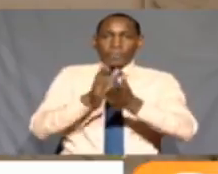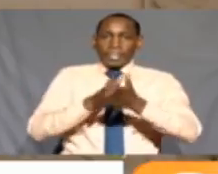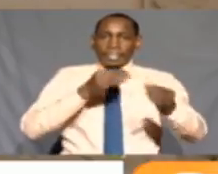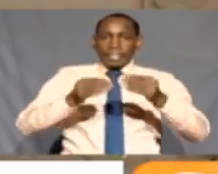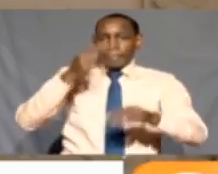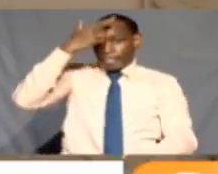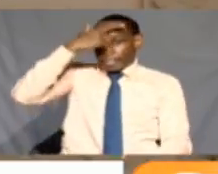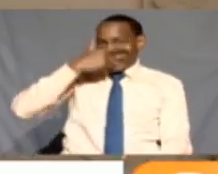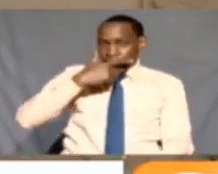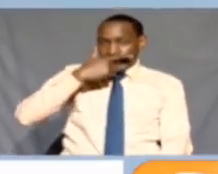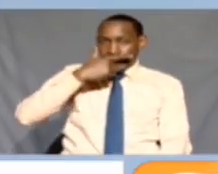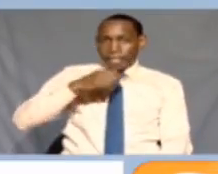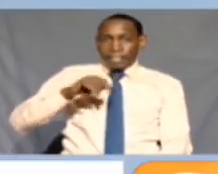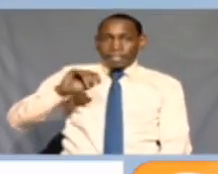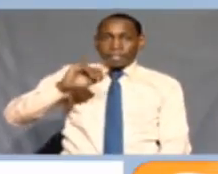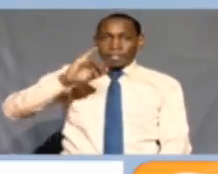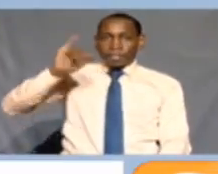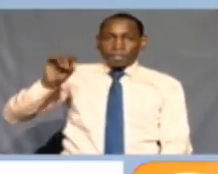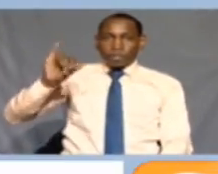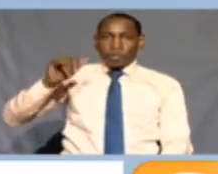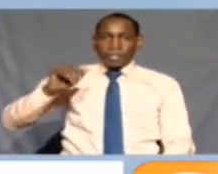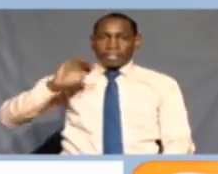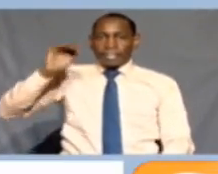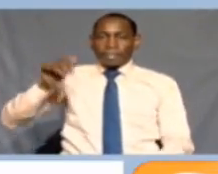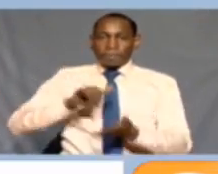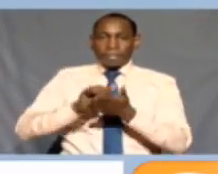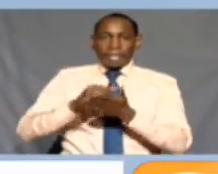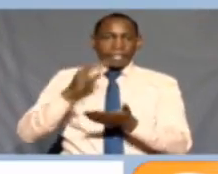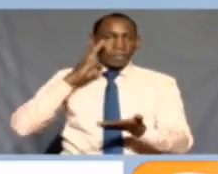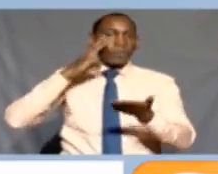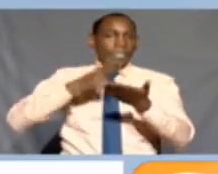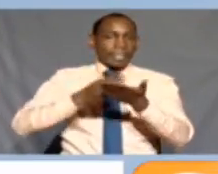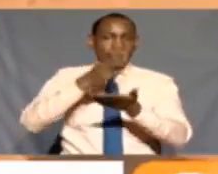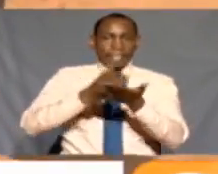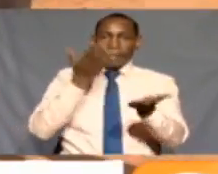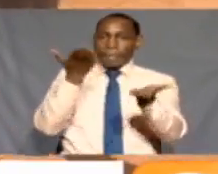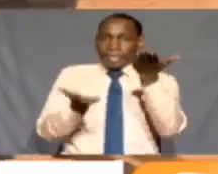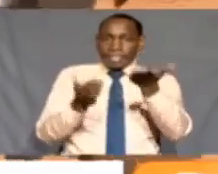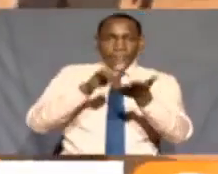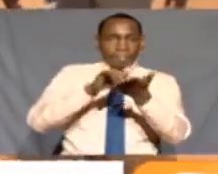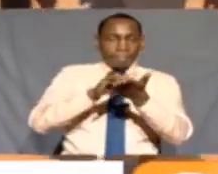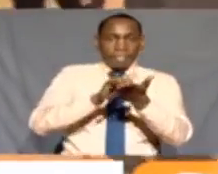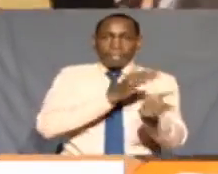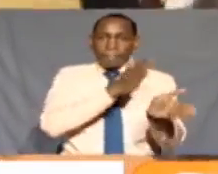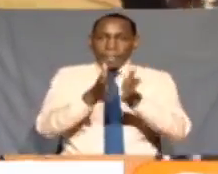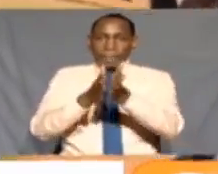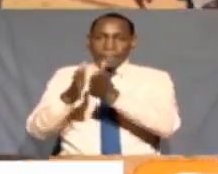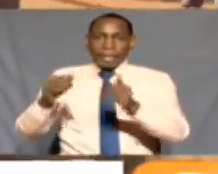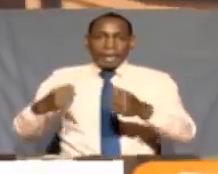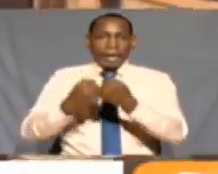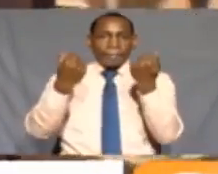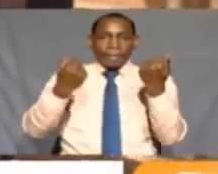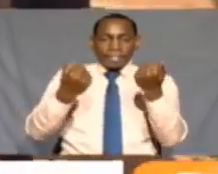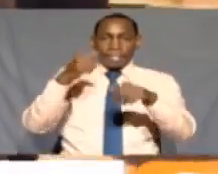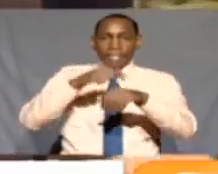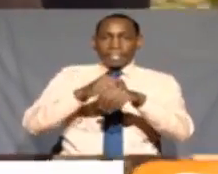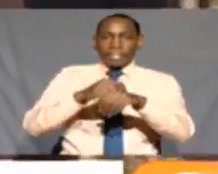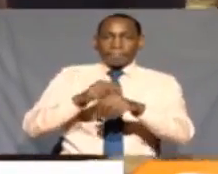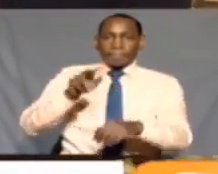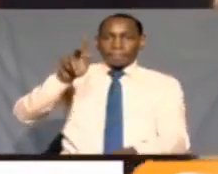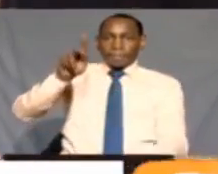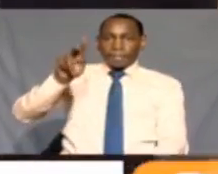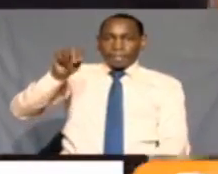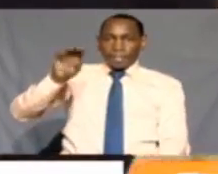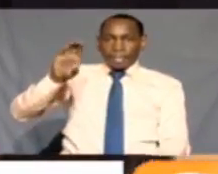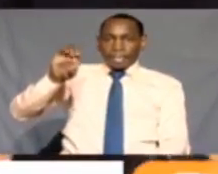mjini Thika ya Joytown, ambapo ameshuhudia baadhi ya tathmini zinazoandaliwa. Haya yanajiri huku baraza la mitihani